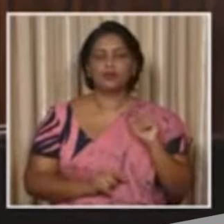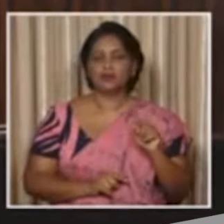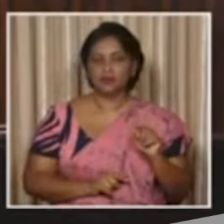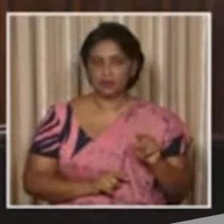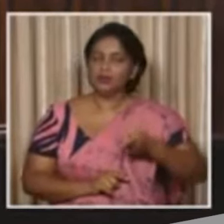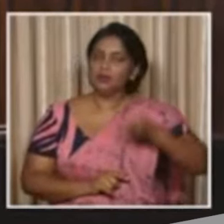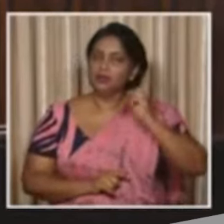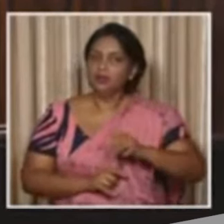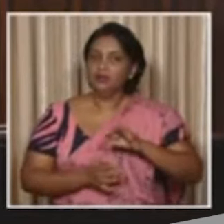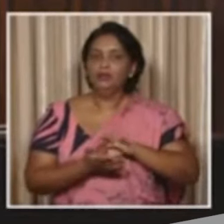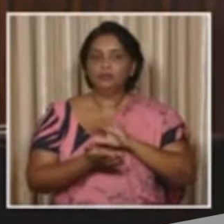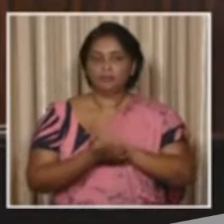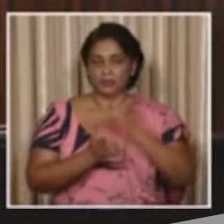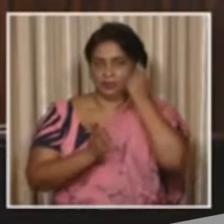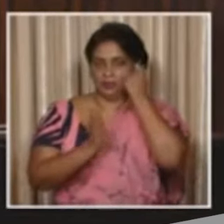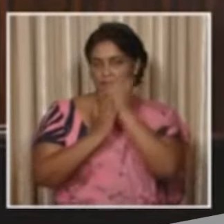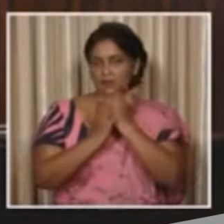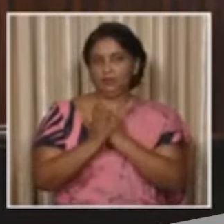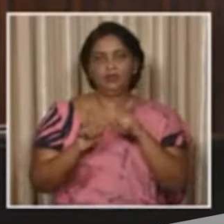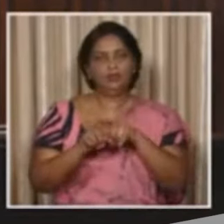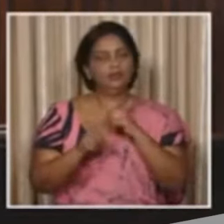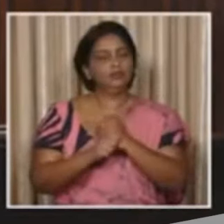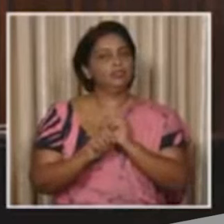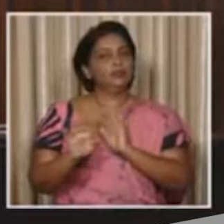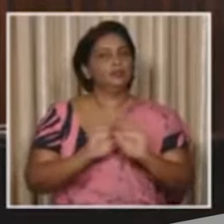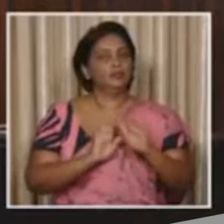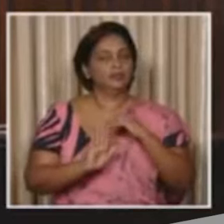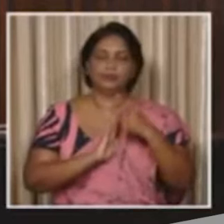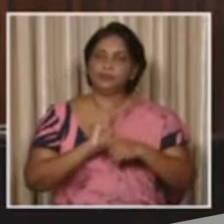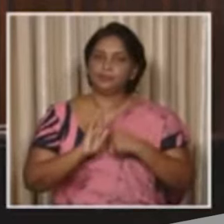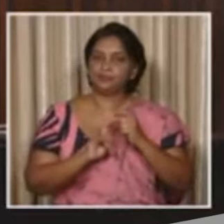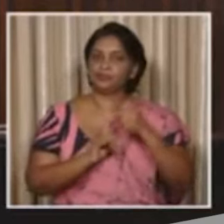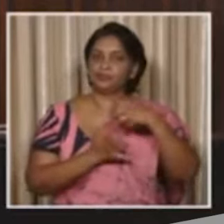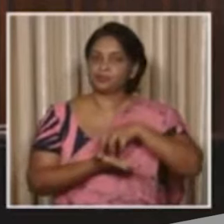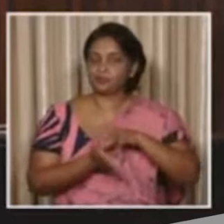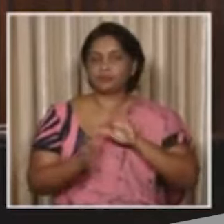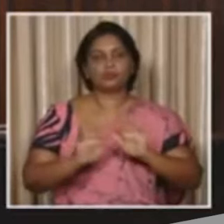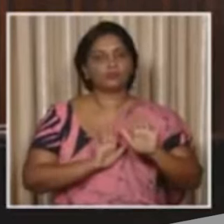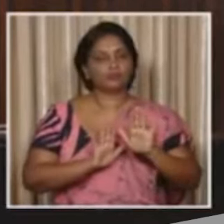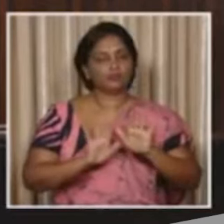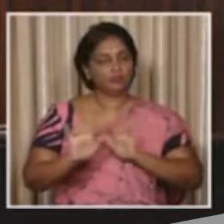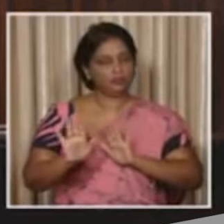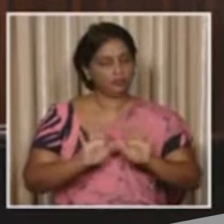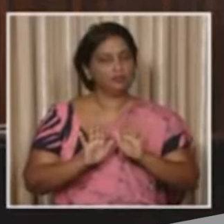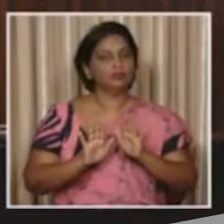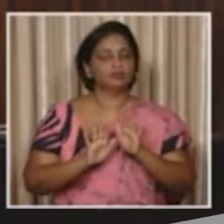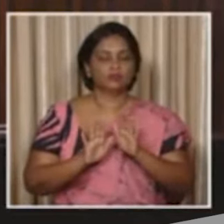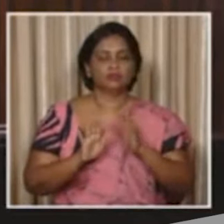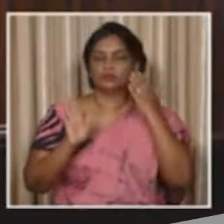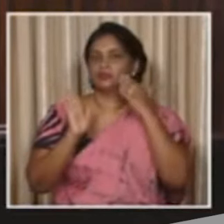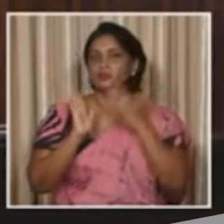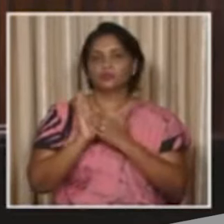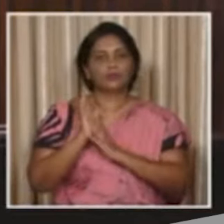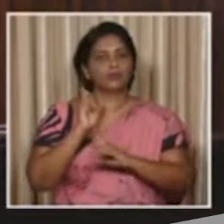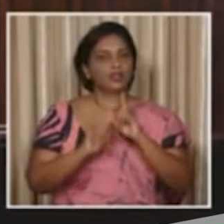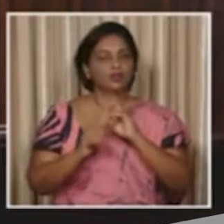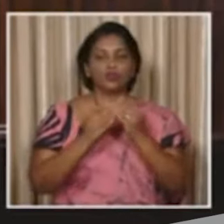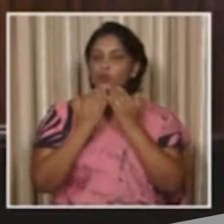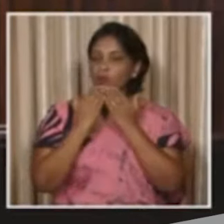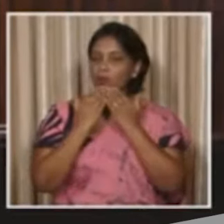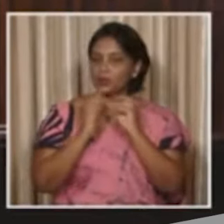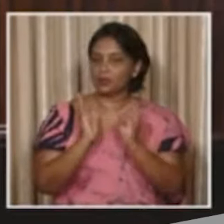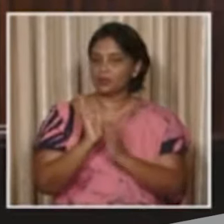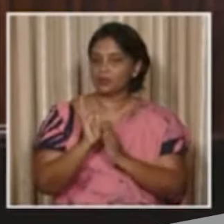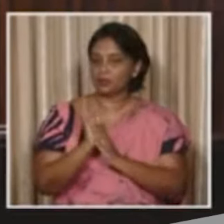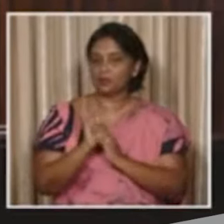සම්මත කරන ලද යෝජනාට ප්‍රකාරව රාජ්‍ය පරිපාලන සදේශ කටයුතු පළාත් සභා පළාත් පාලන කටයුතු පිළිබඳ අමාත්‍යාංශයේ උපදේශකකාරක